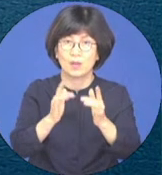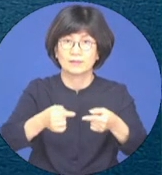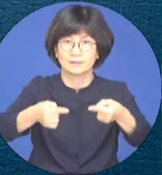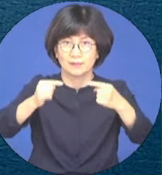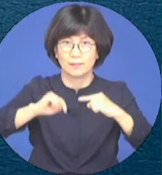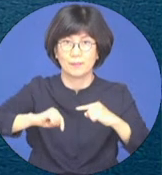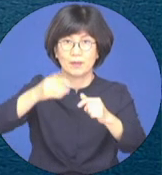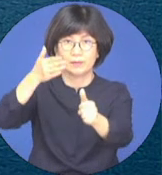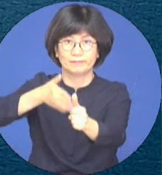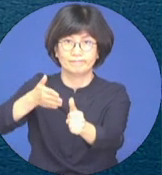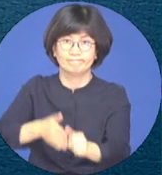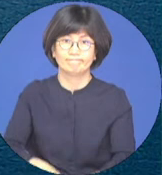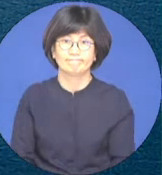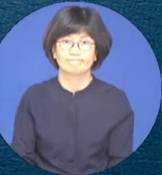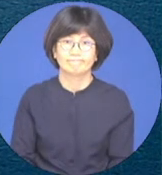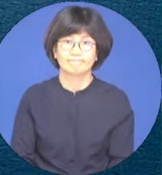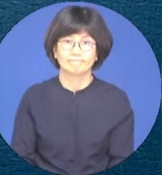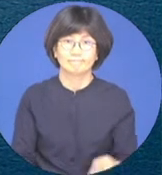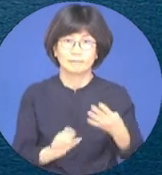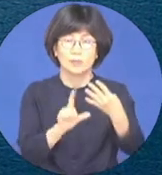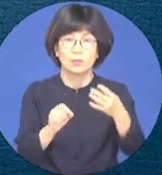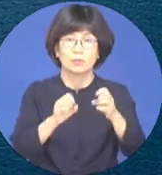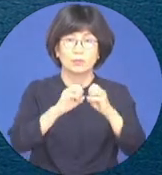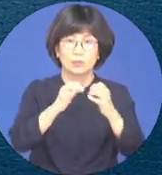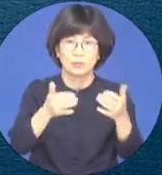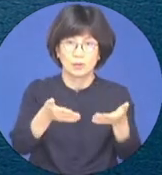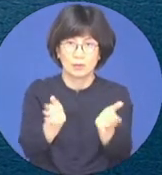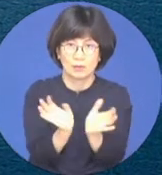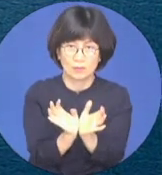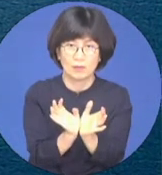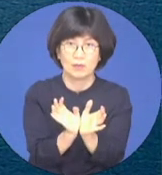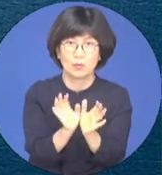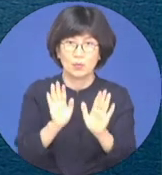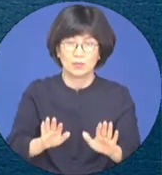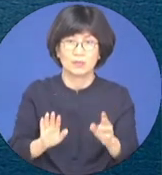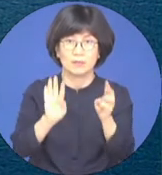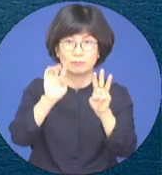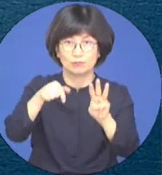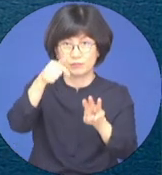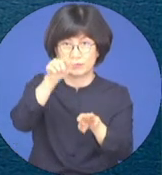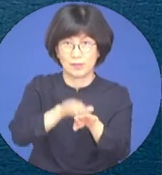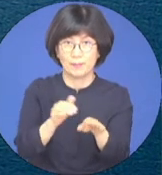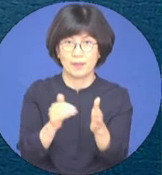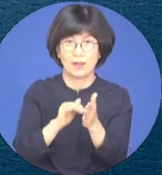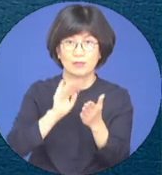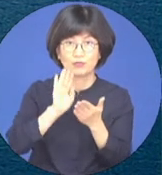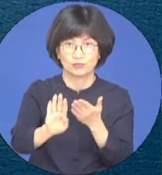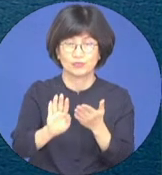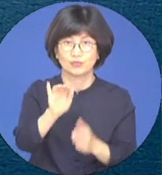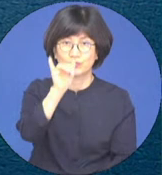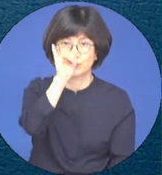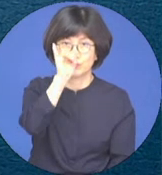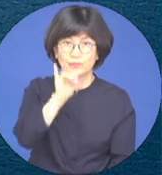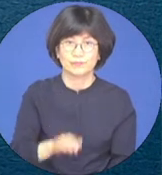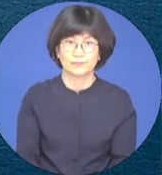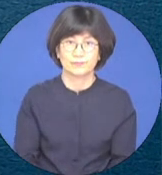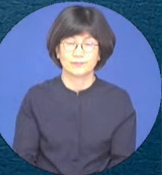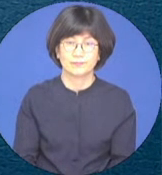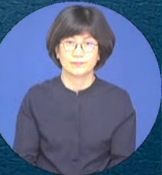되겠습니다. 4월 전대 원례가 오늘 3부 예배 후에 있습니다.